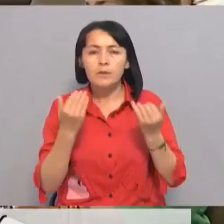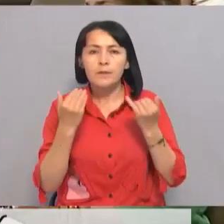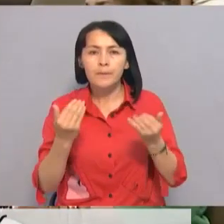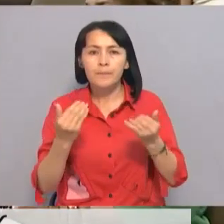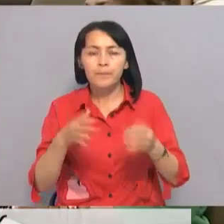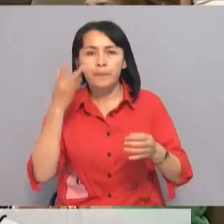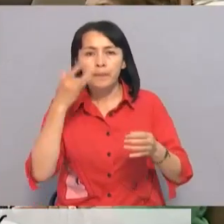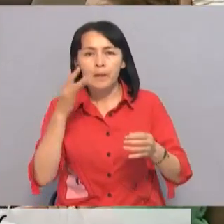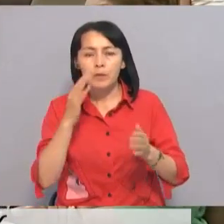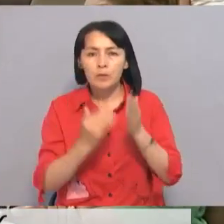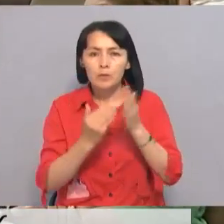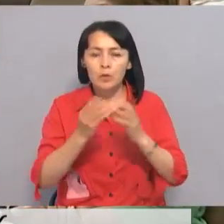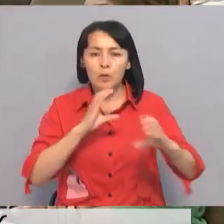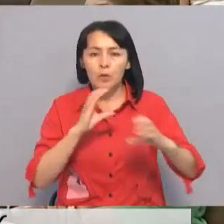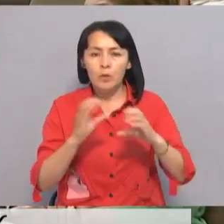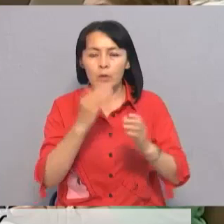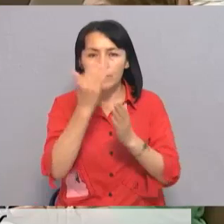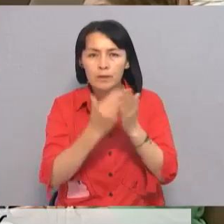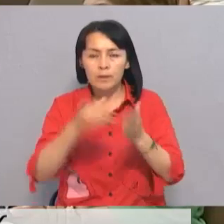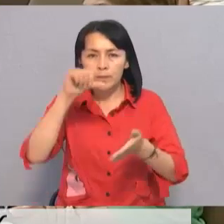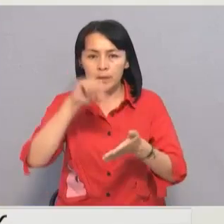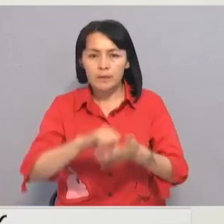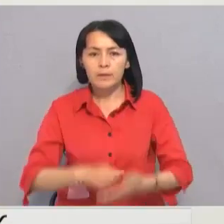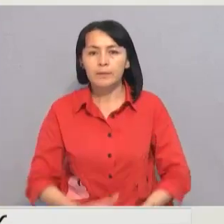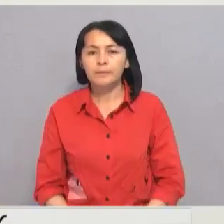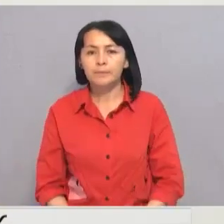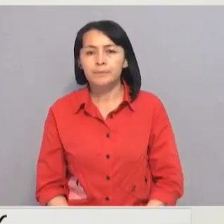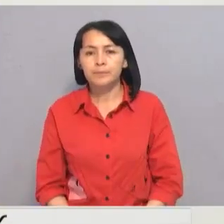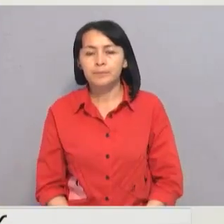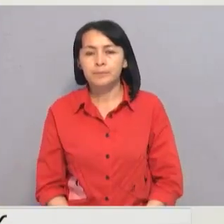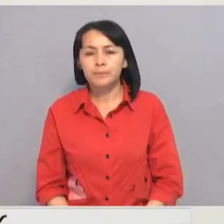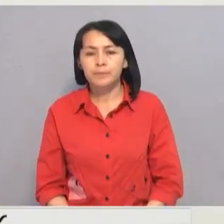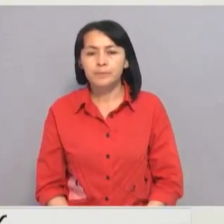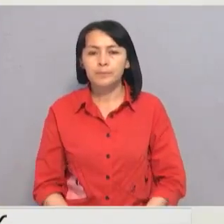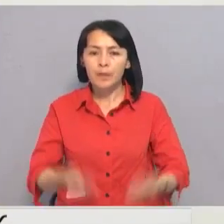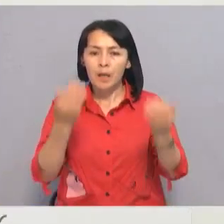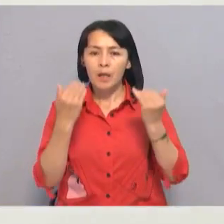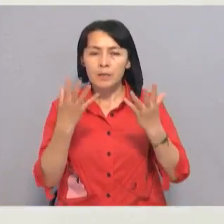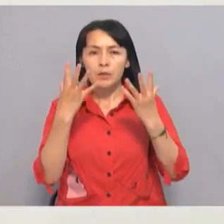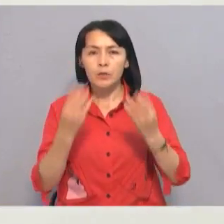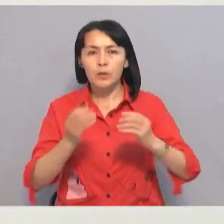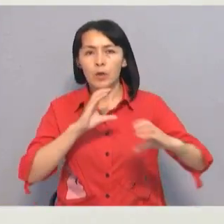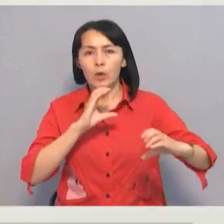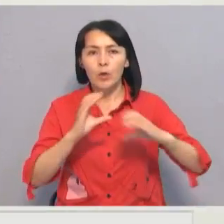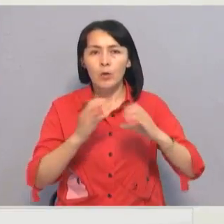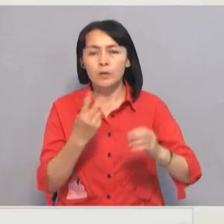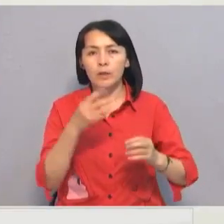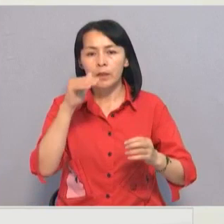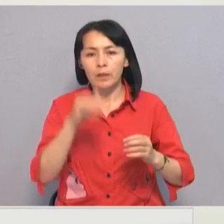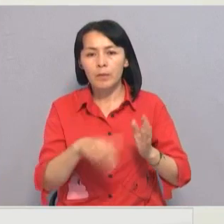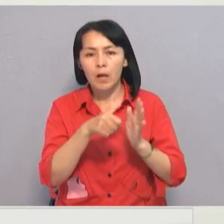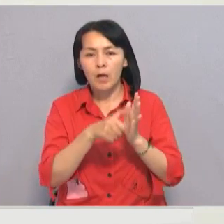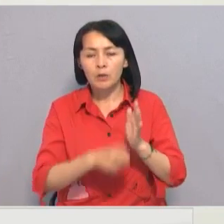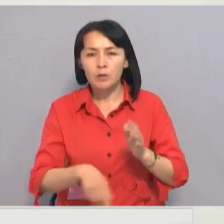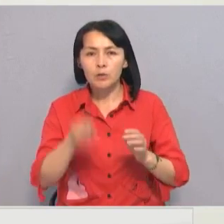мойындаған шетелдік жоғары оқу орындарының тізіміне енгізілді. Қазіргі таңда университеттің қабырғасында